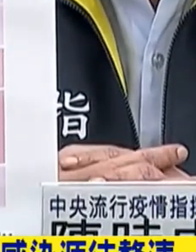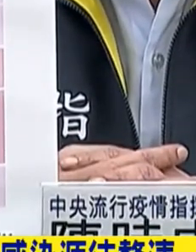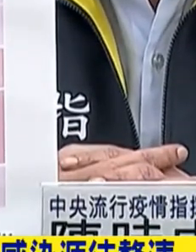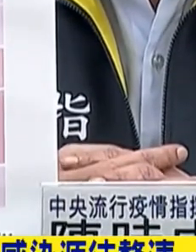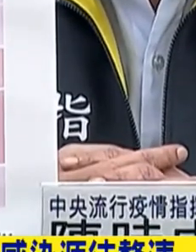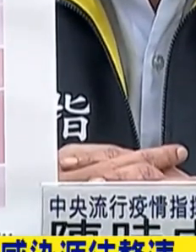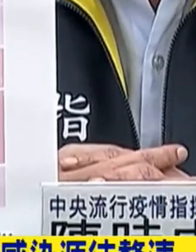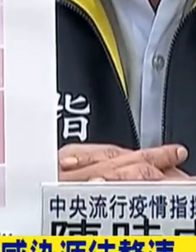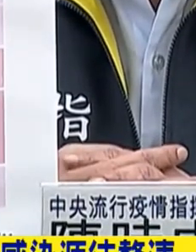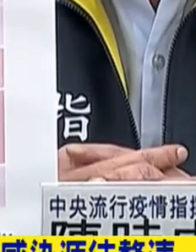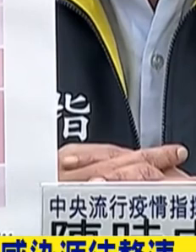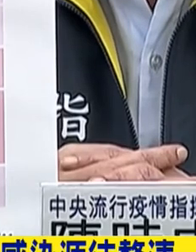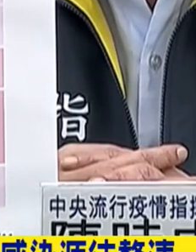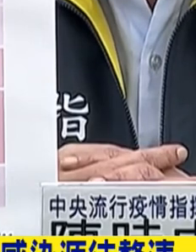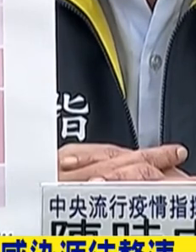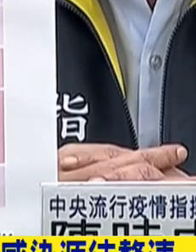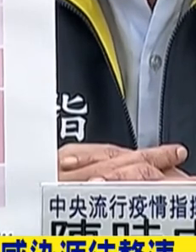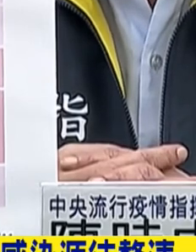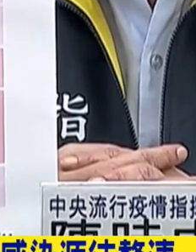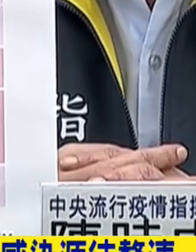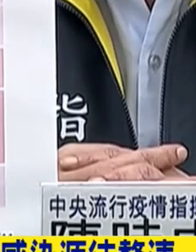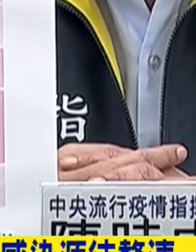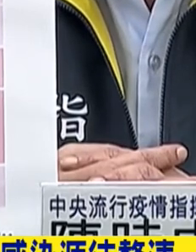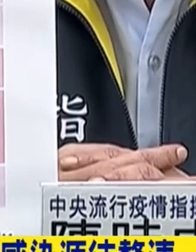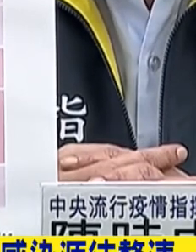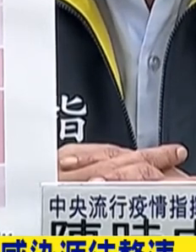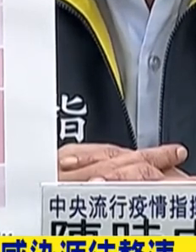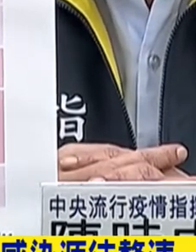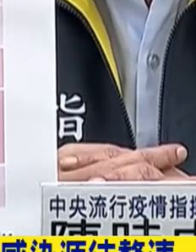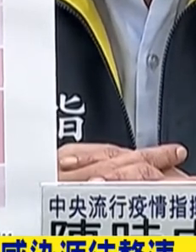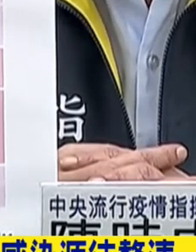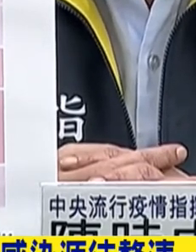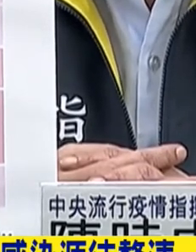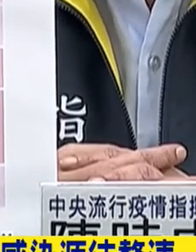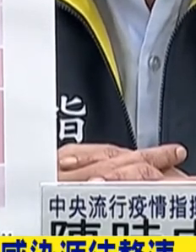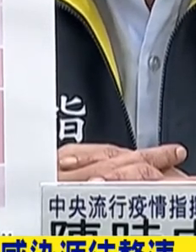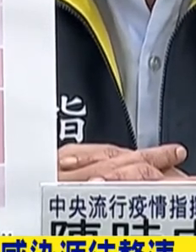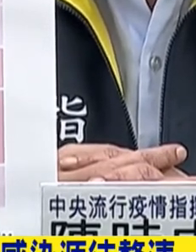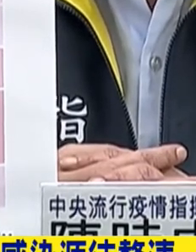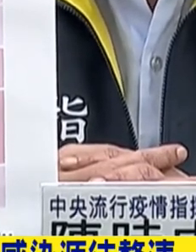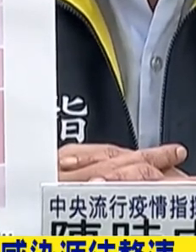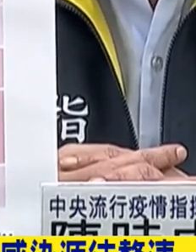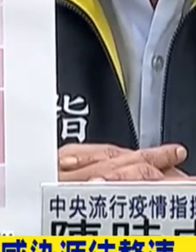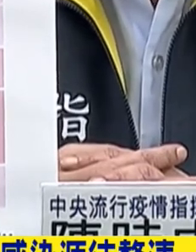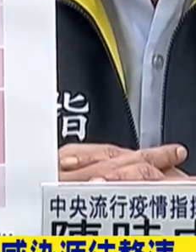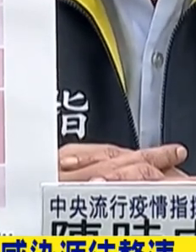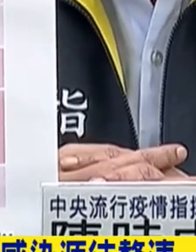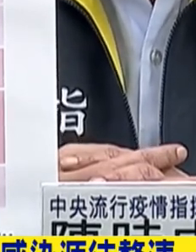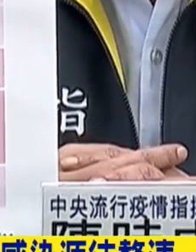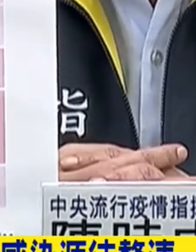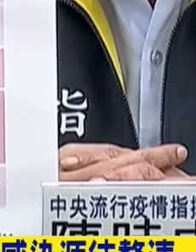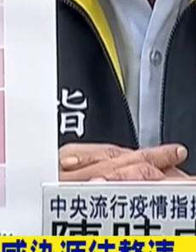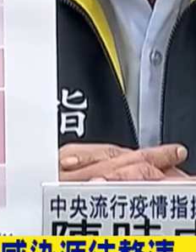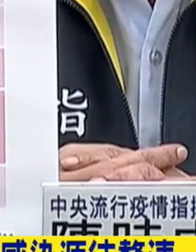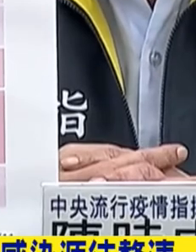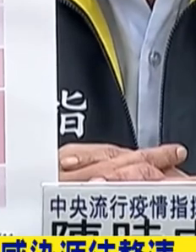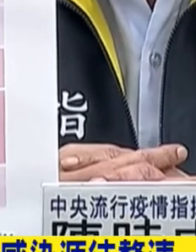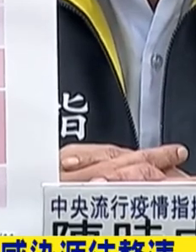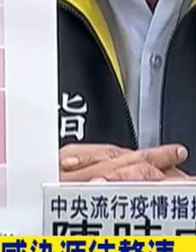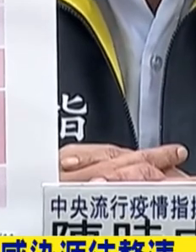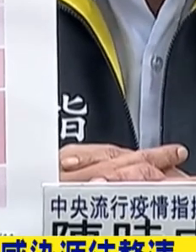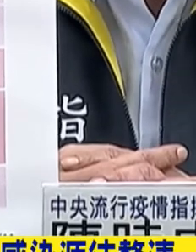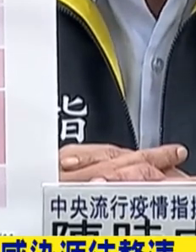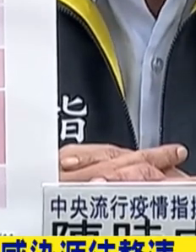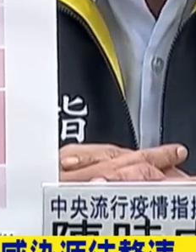哈1202、1208、1209、1210、1211这样的一个群聚。那另外